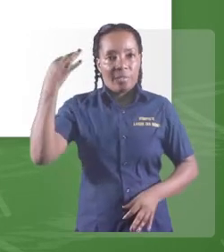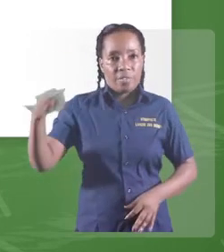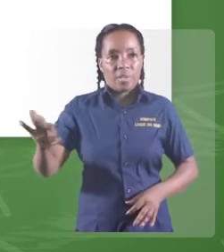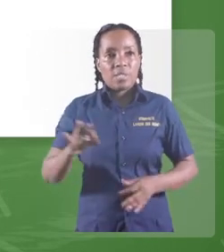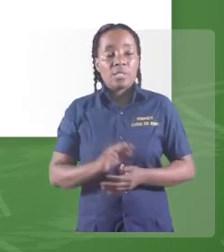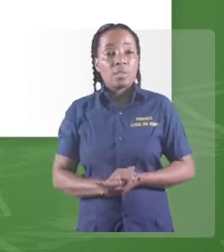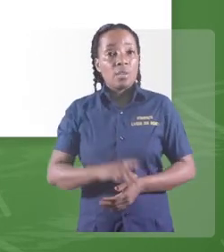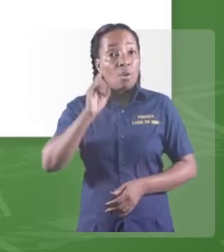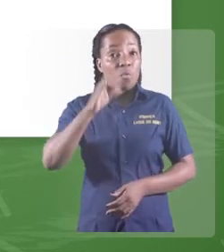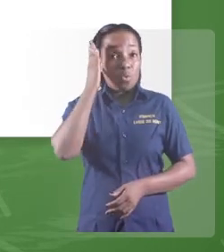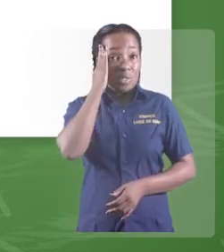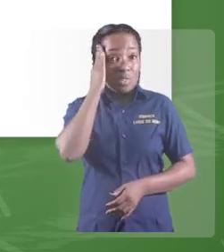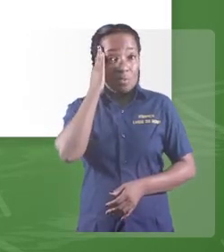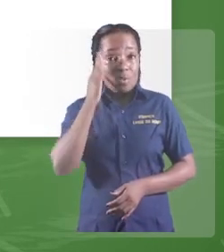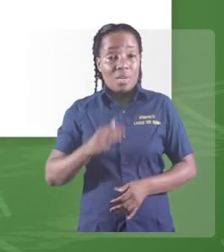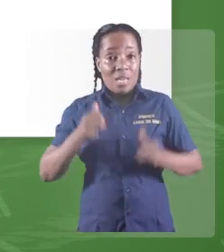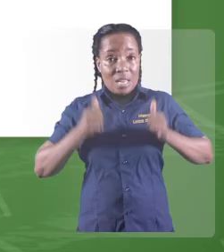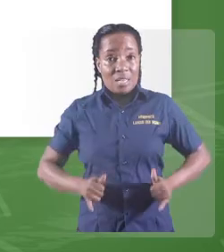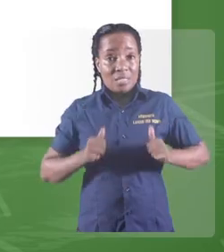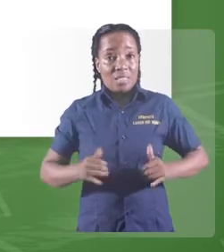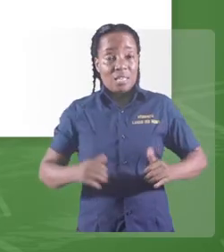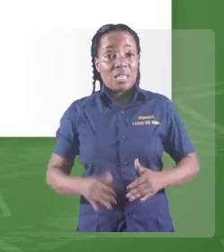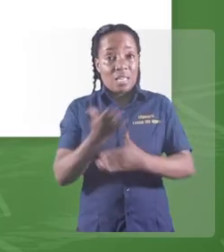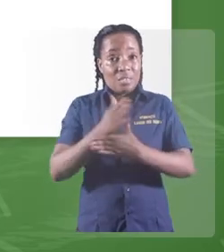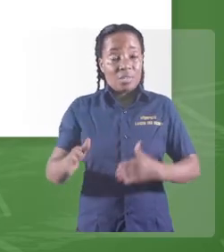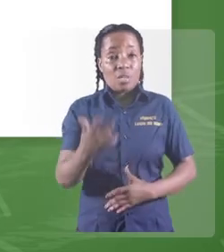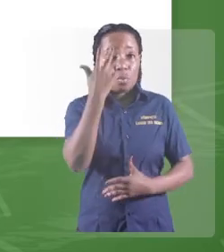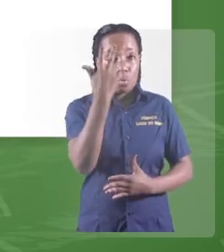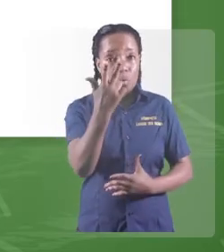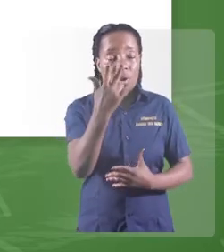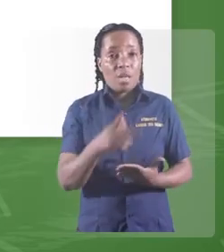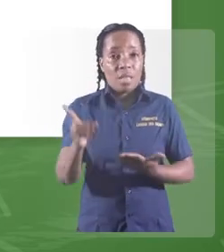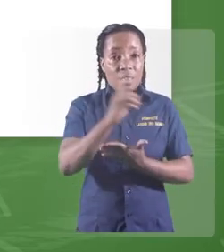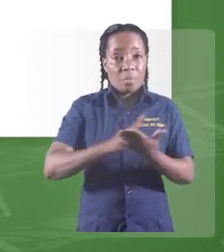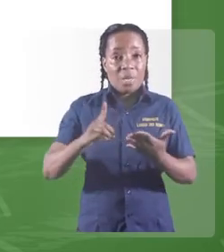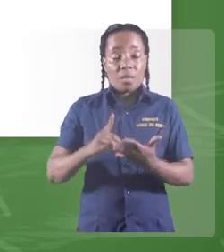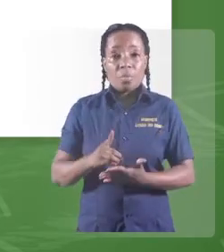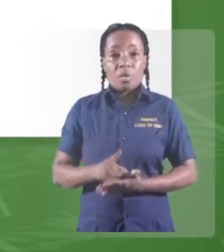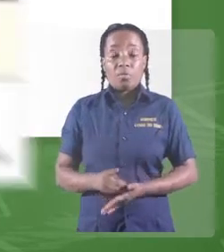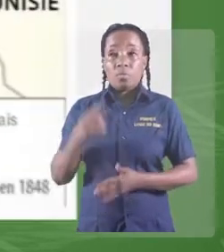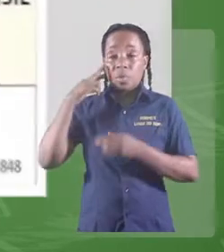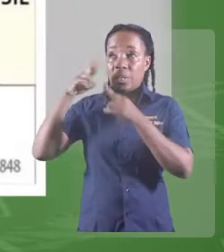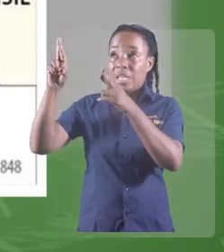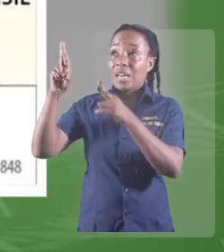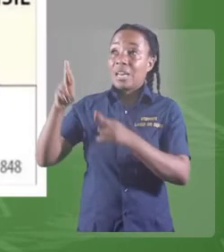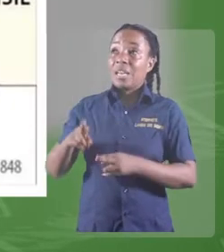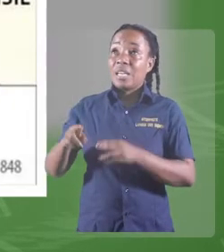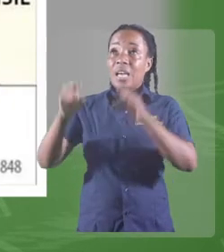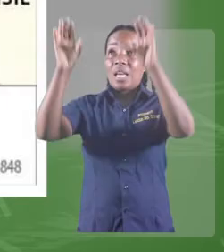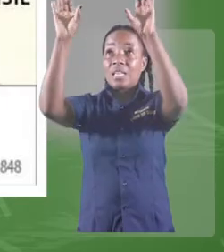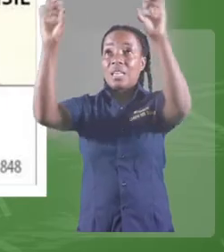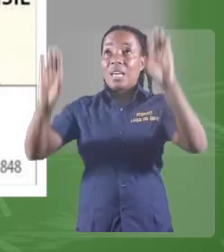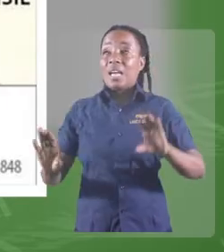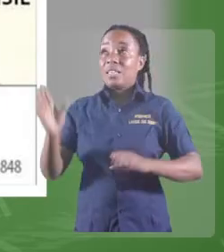L'Algérie est divisée en 3 départements que vous pouvez voir sur la carte.